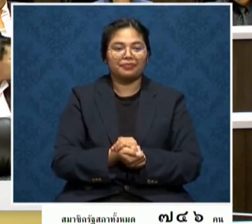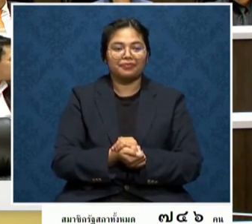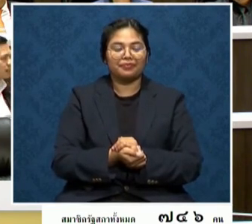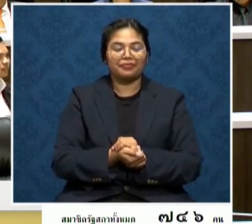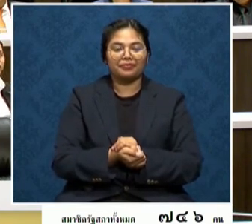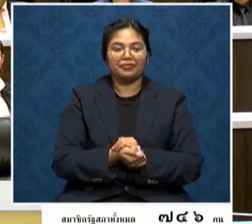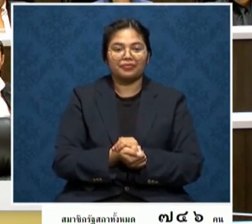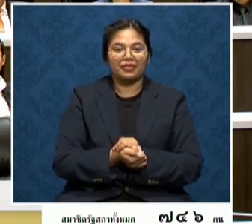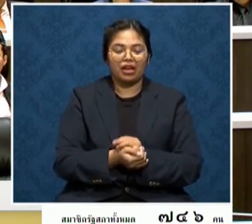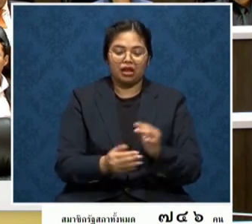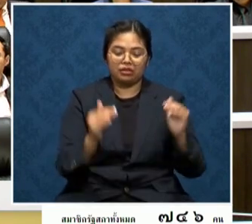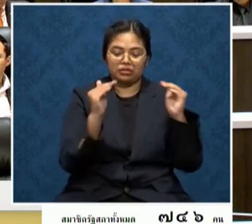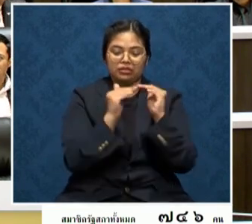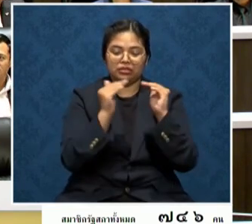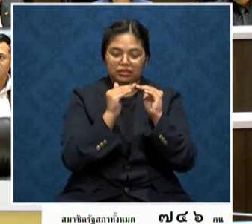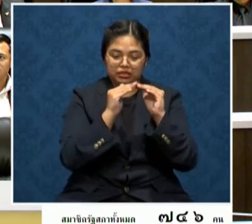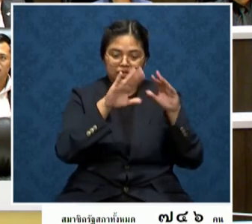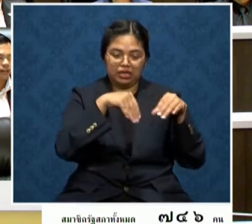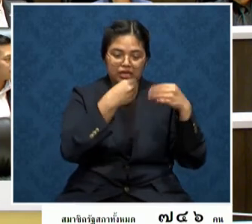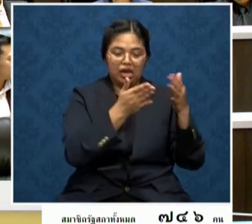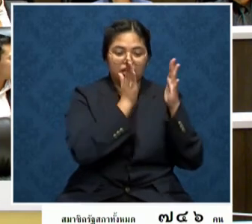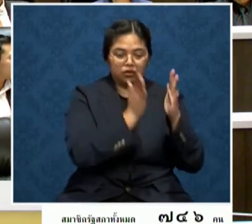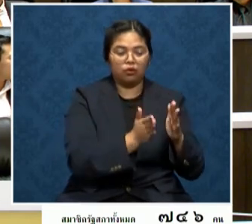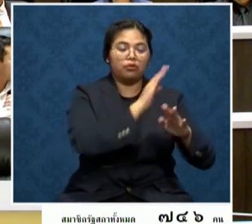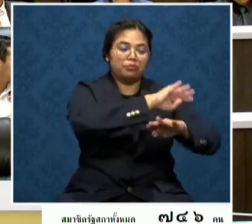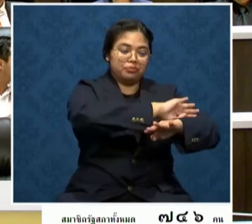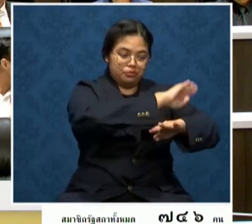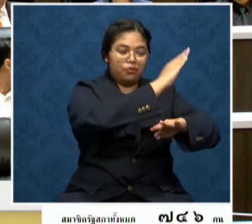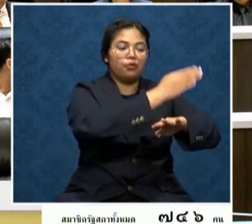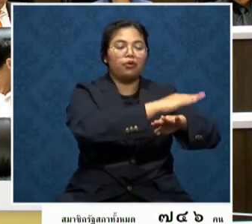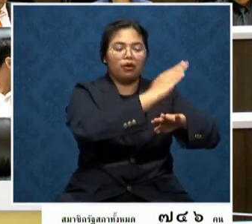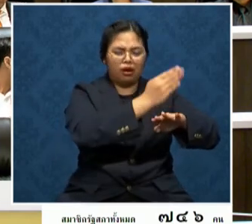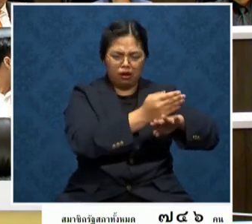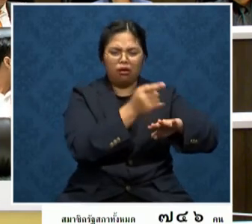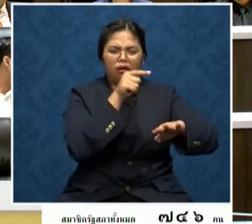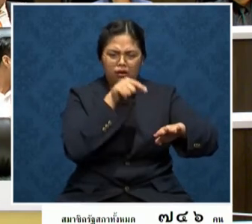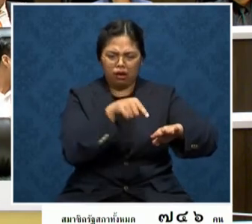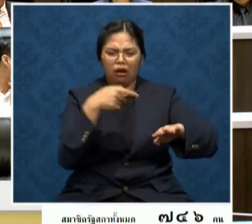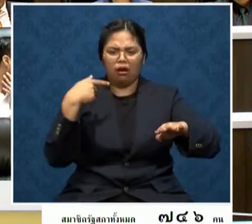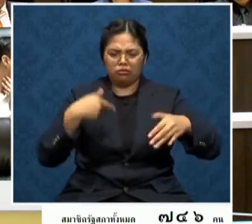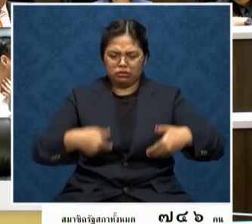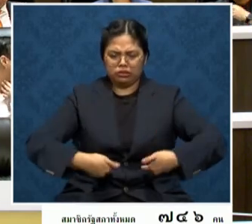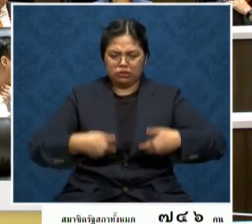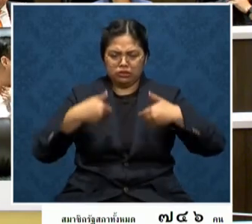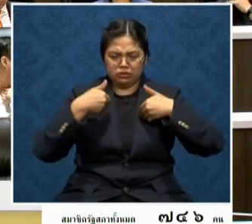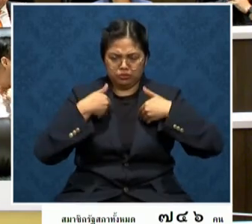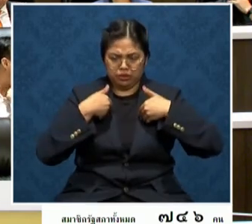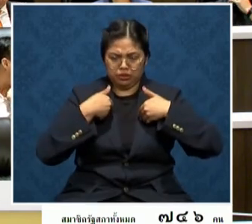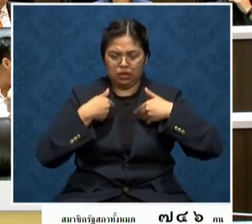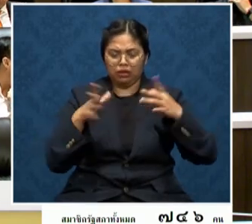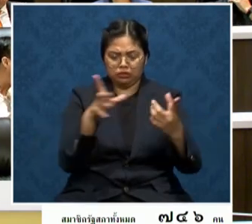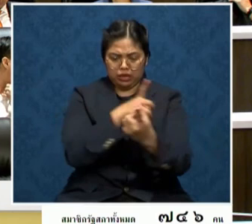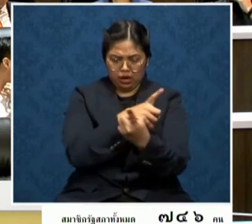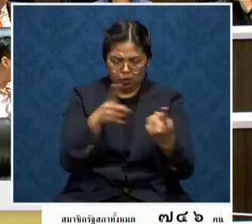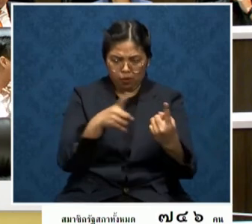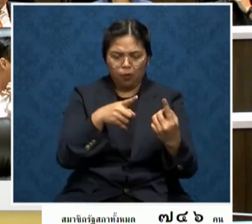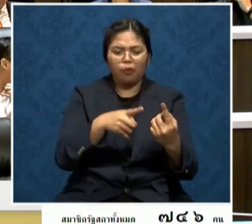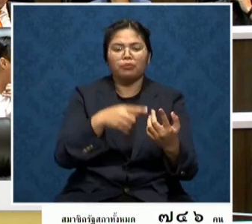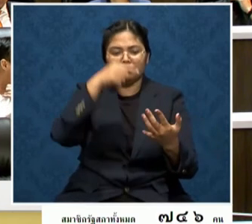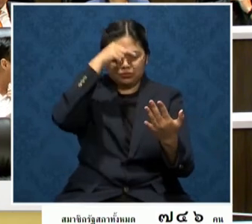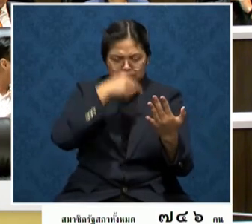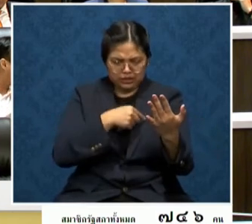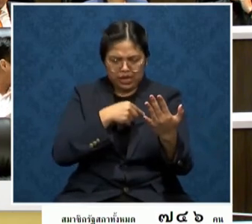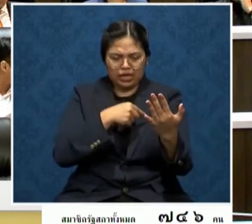พันธุ์นอกจากจะทำให้พวกเขามีความมั่นคงในชีวิตแล้วยังเป็นประโยชน์ต่อสังคมไทยโดยรวมอีกด้วยนะครับปัจจุบัน